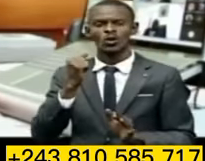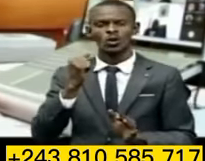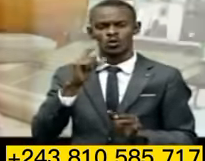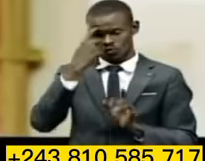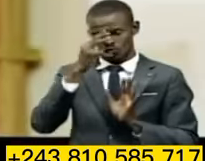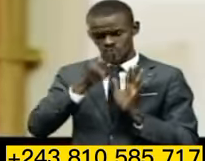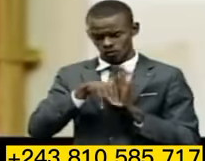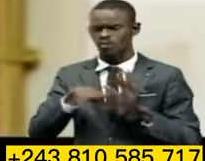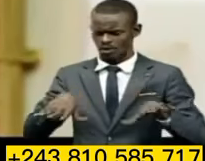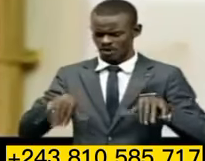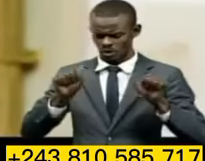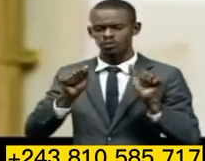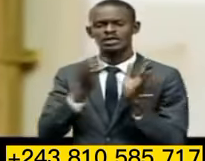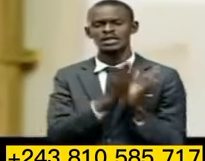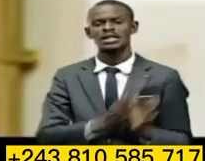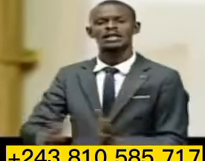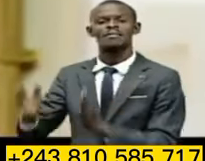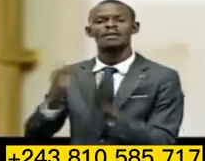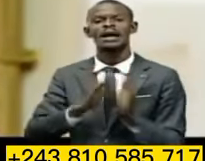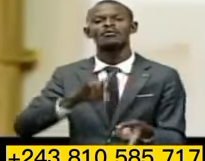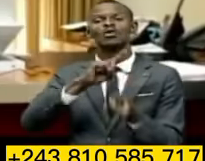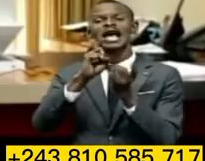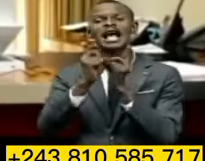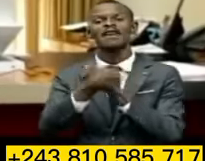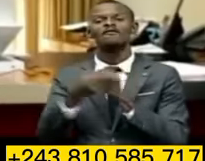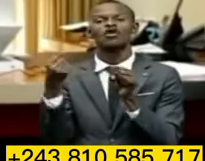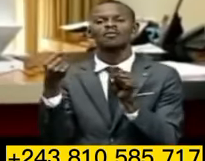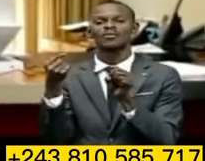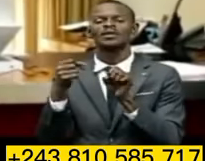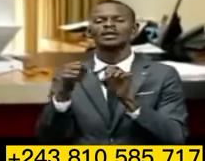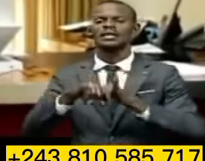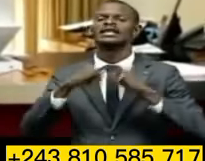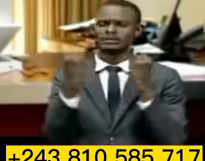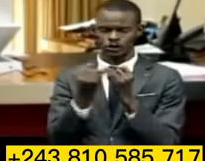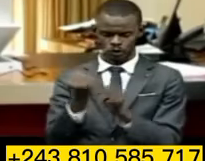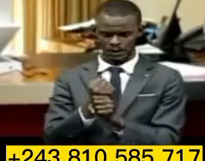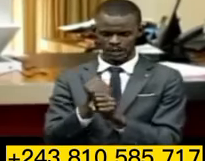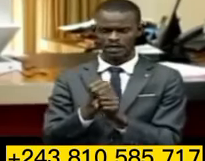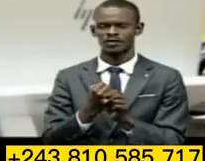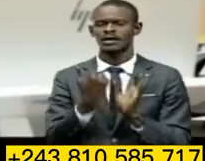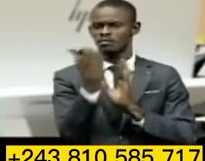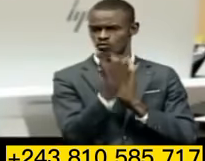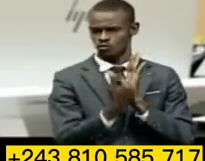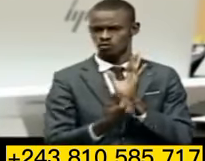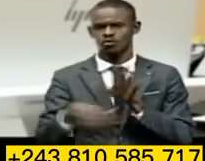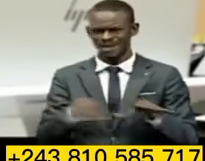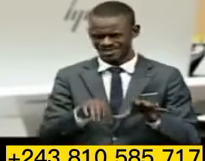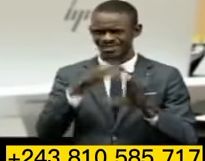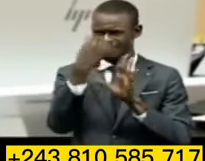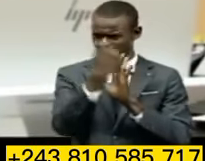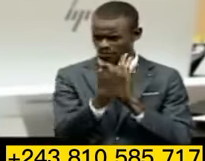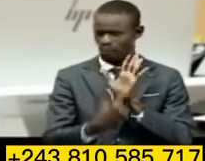l'inspection générale du travail assorti d'un budget prévisionnel pour sa matérialisation d'un chronogramme d'activité. La ministre